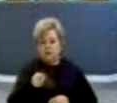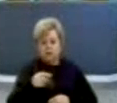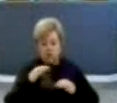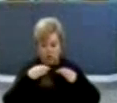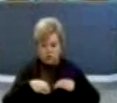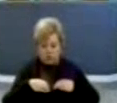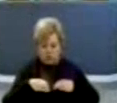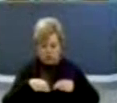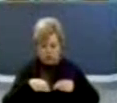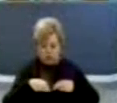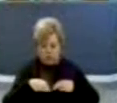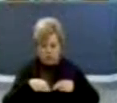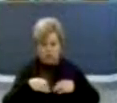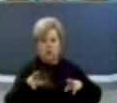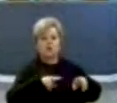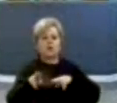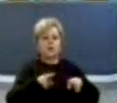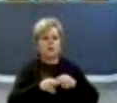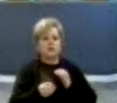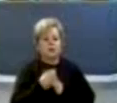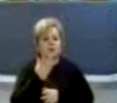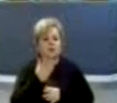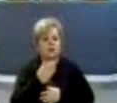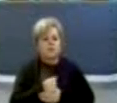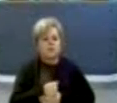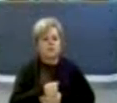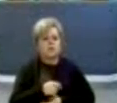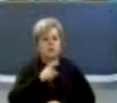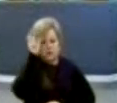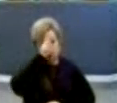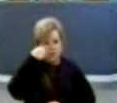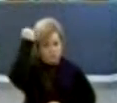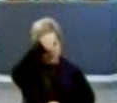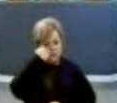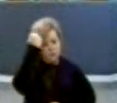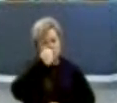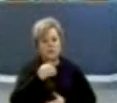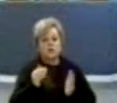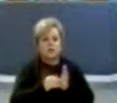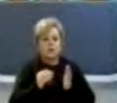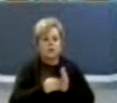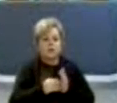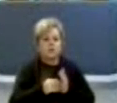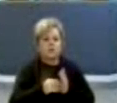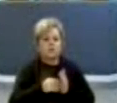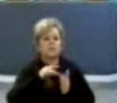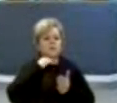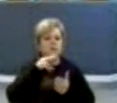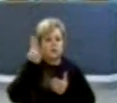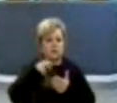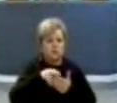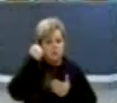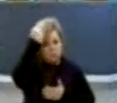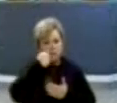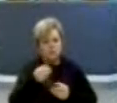kryetari i gjykatës themelore të Mitrovicës do të jetë serb i Kosovës, i cili duhet vinë nga veriu i Kosovës.